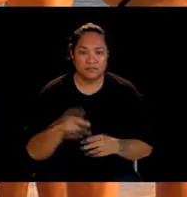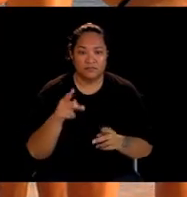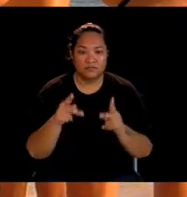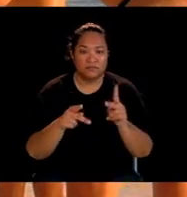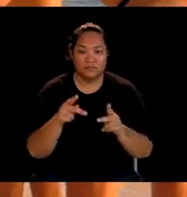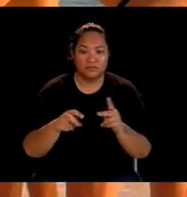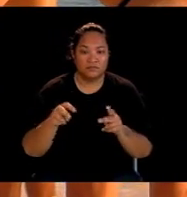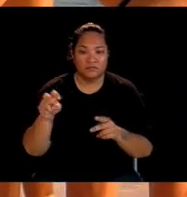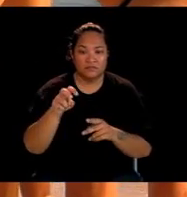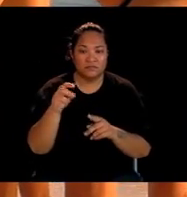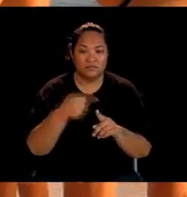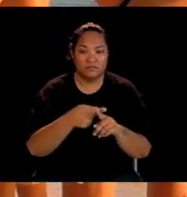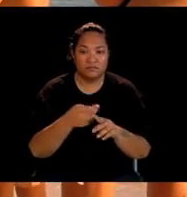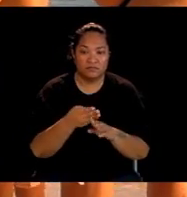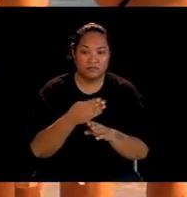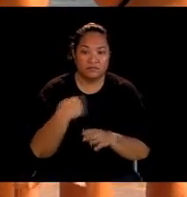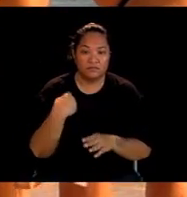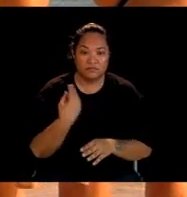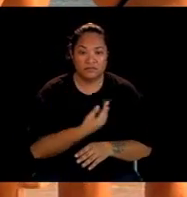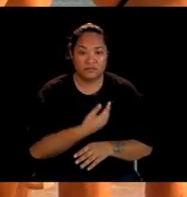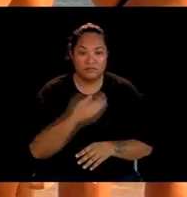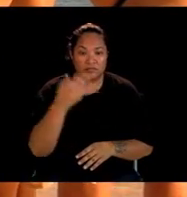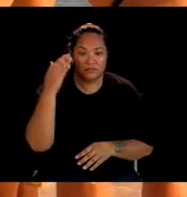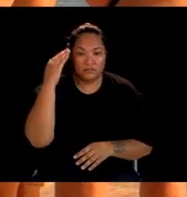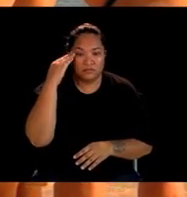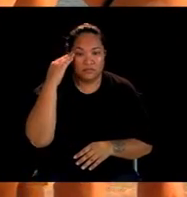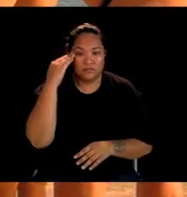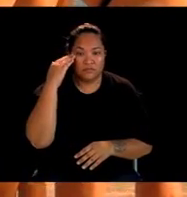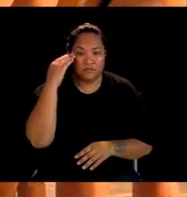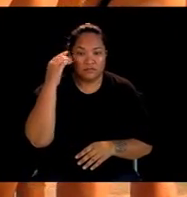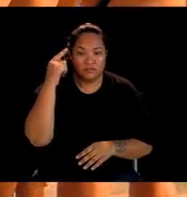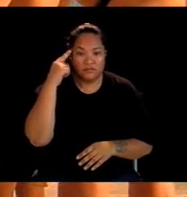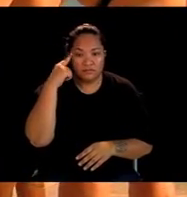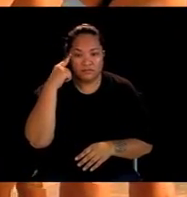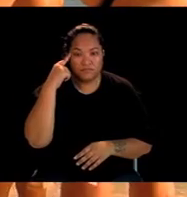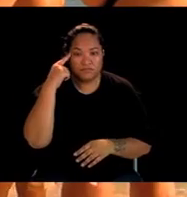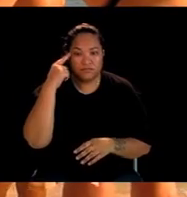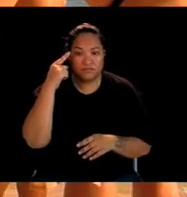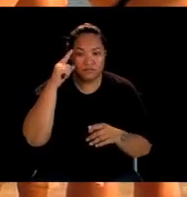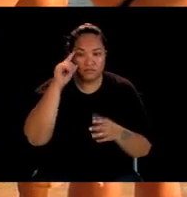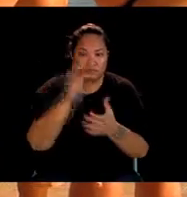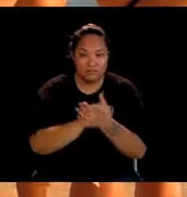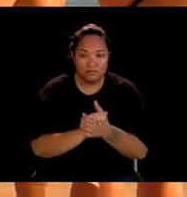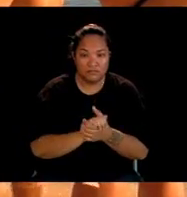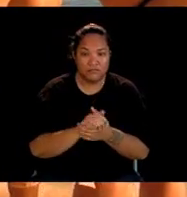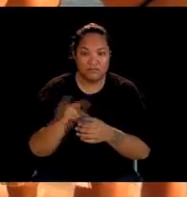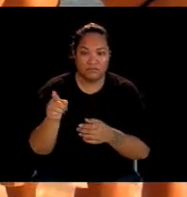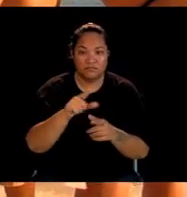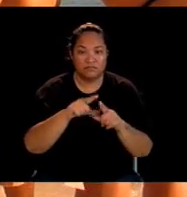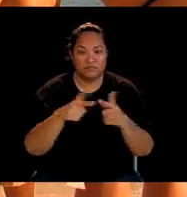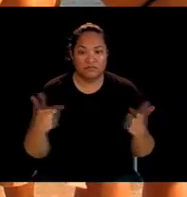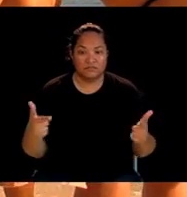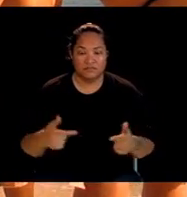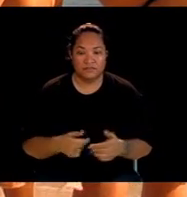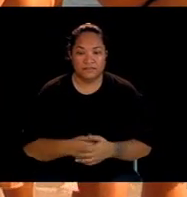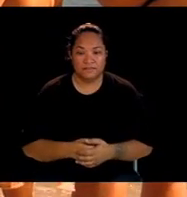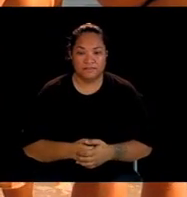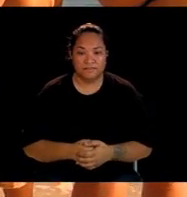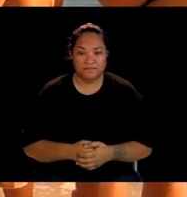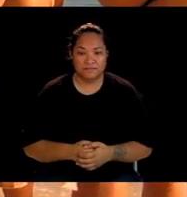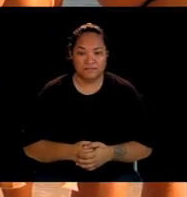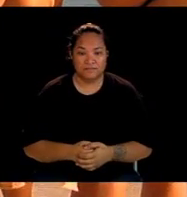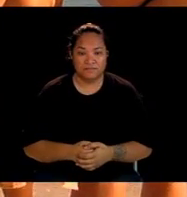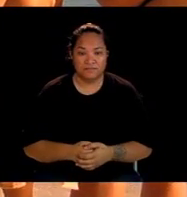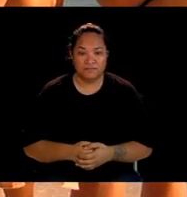Ifinalofan zani hali iman mofo na nataw-taw tano. Itiningo, hinaso, zani dengin